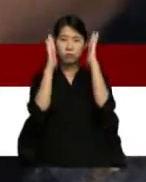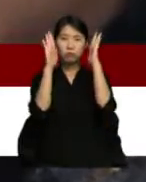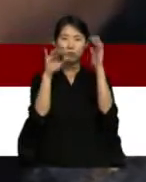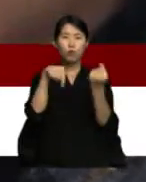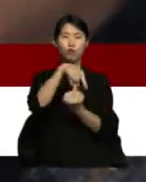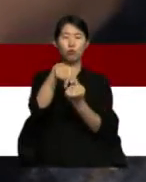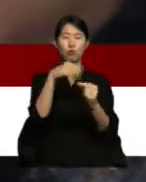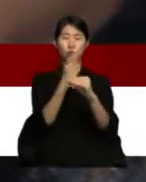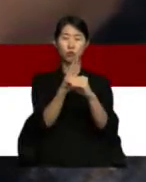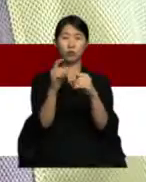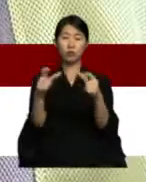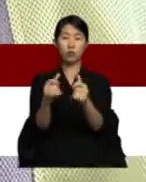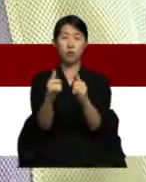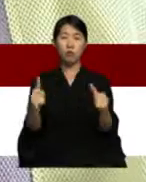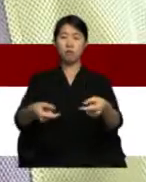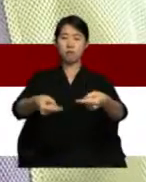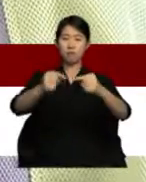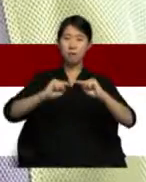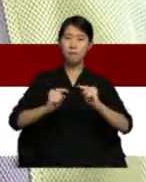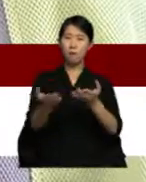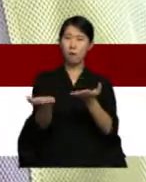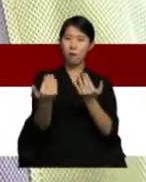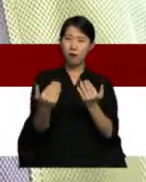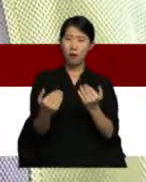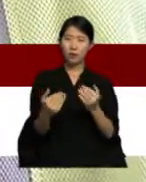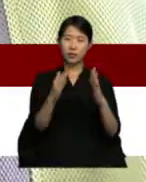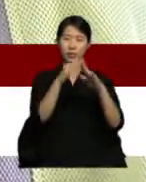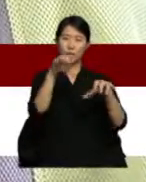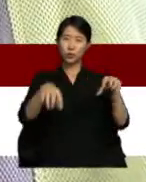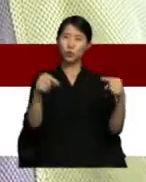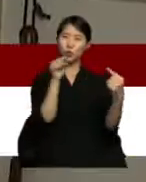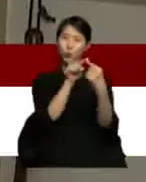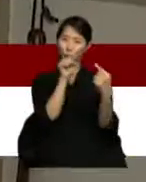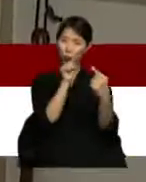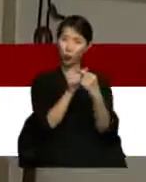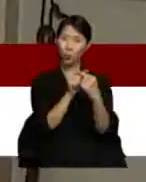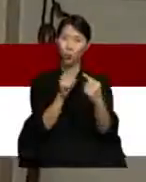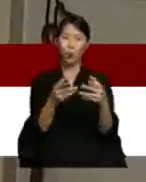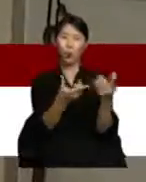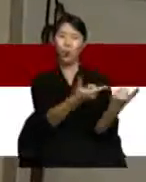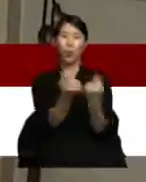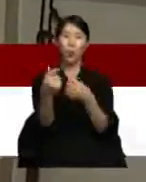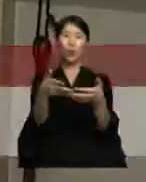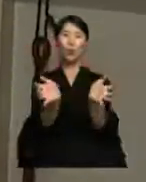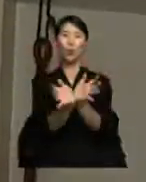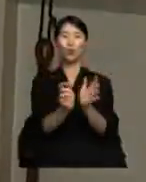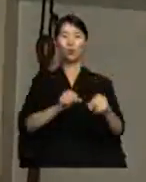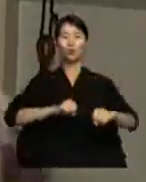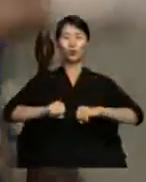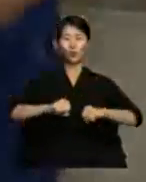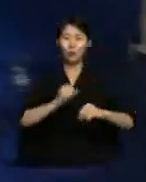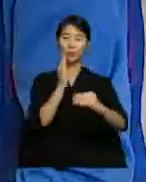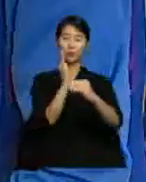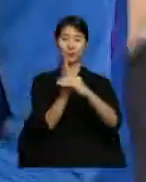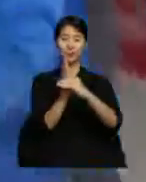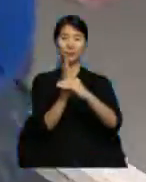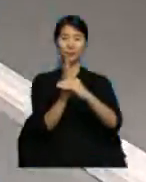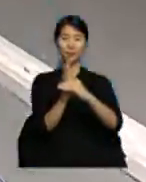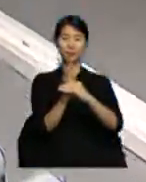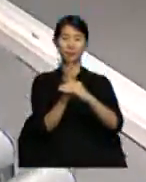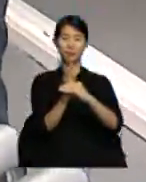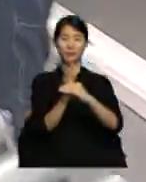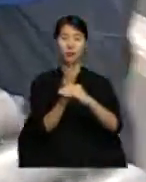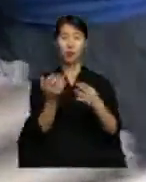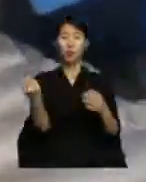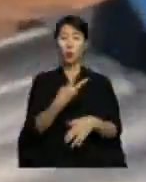유도해 이웃 간 소통과 공동체 생활을 공유하기 위해서입니다. 어르신들을 위한 택배 사업도 운영 중인데